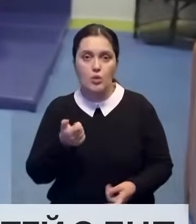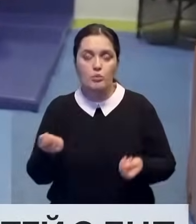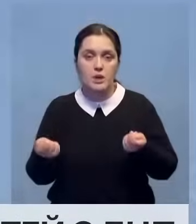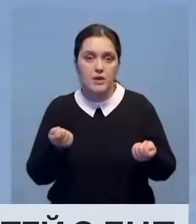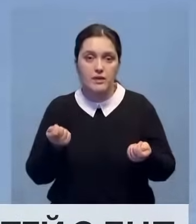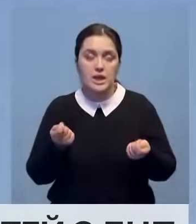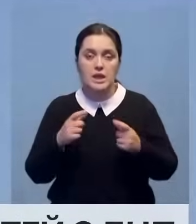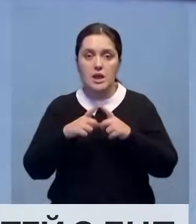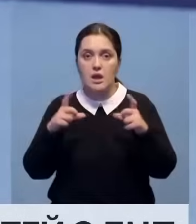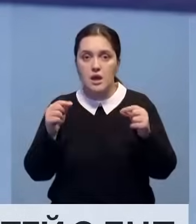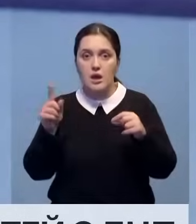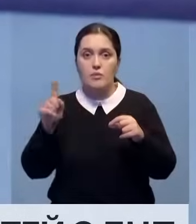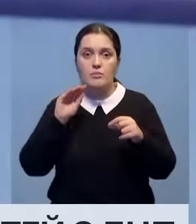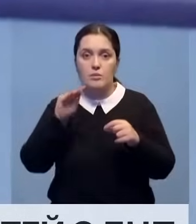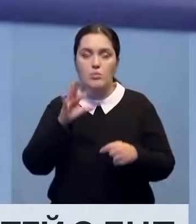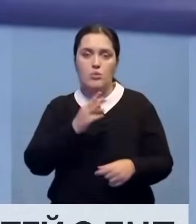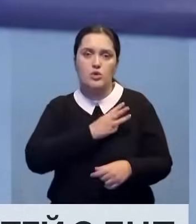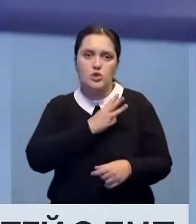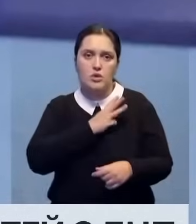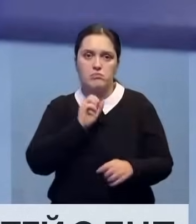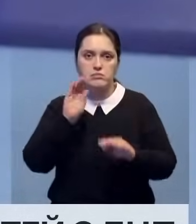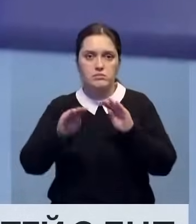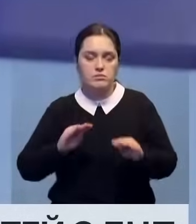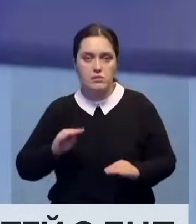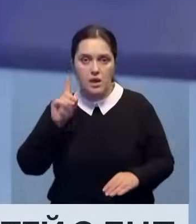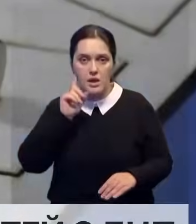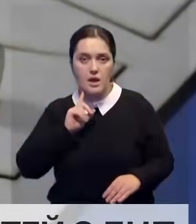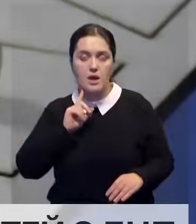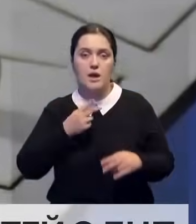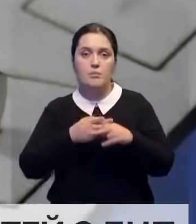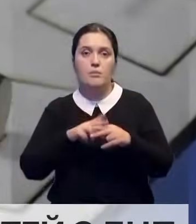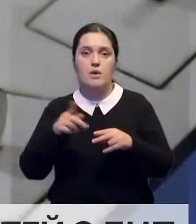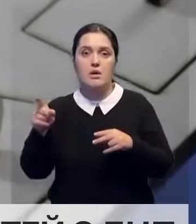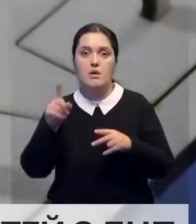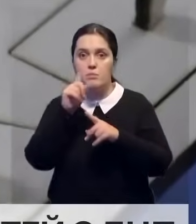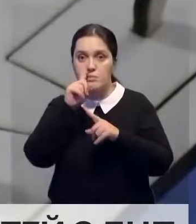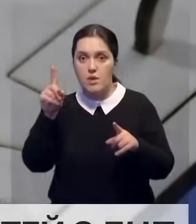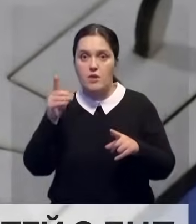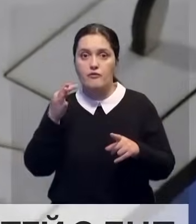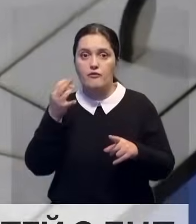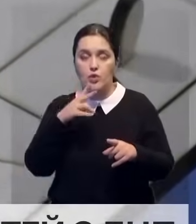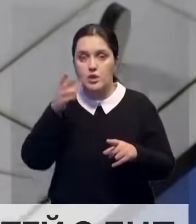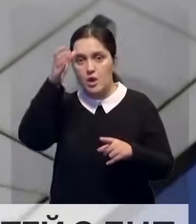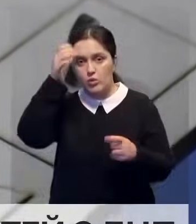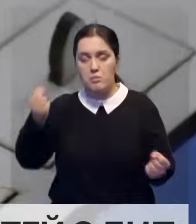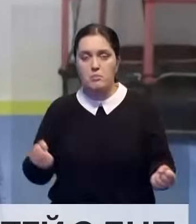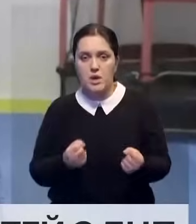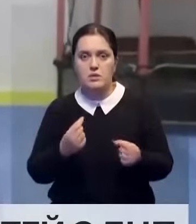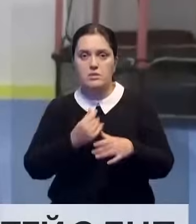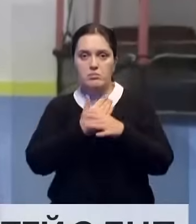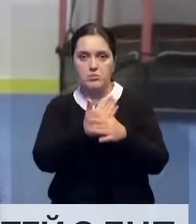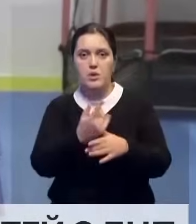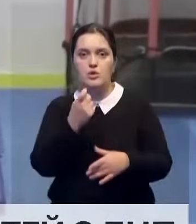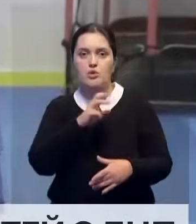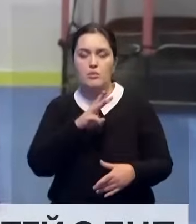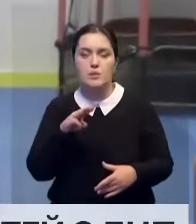управления. Все опции установлены по пожеланиям пациентов. Проекты местного новатора фонд науки поддержал грантом на 100